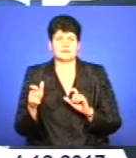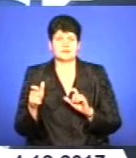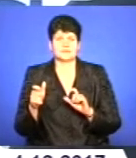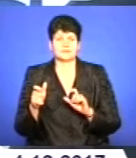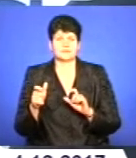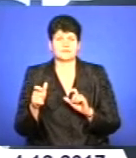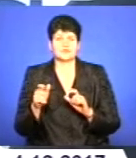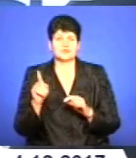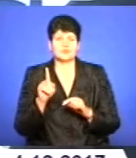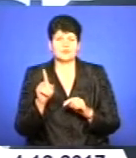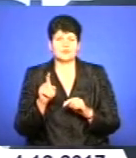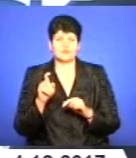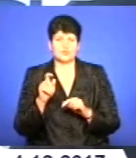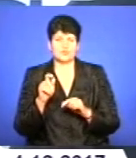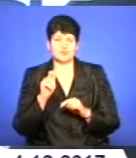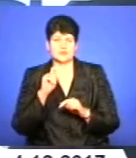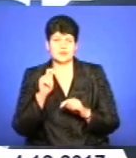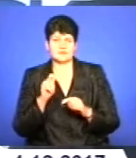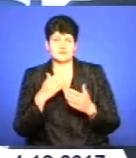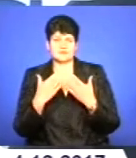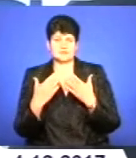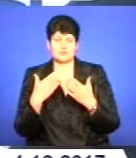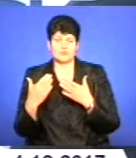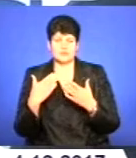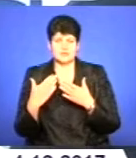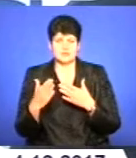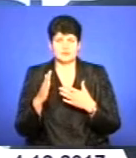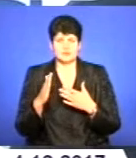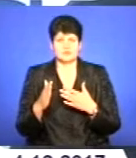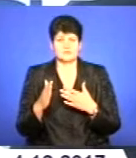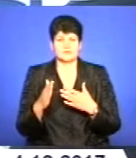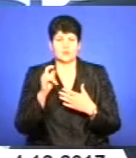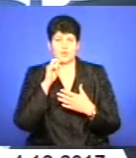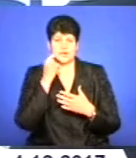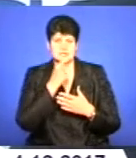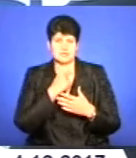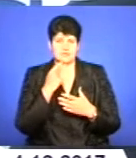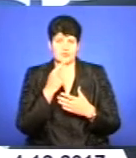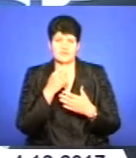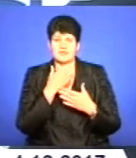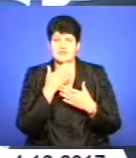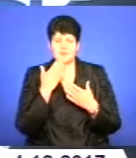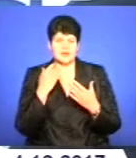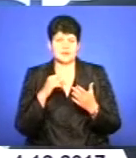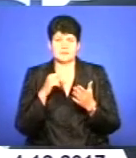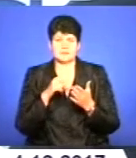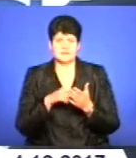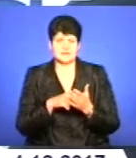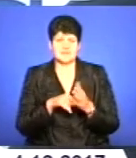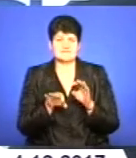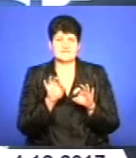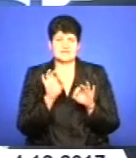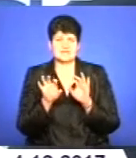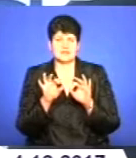чи ні, ще в Україні в результаті співбесіди, яка відбувається на українській мові. Значить, немає мети, щоб ви розуміли,